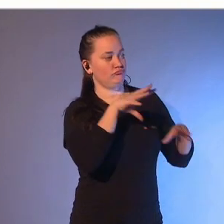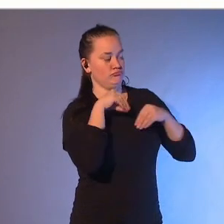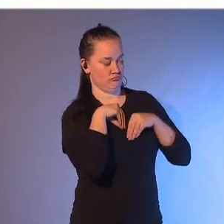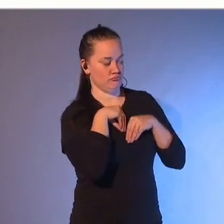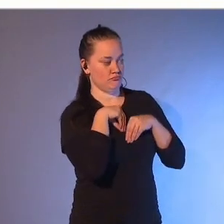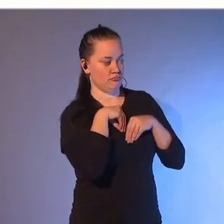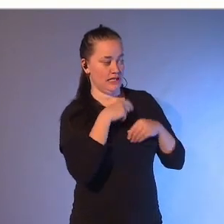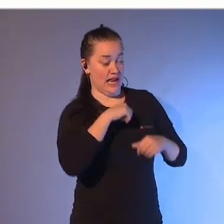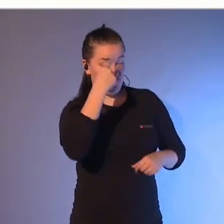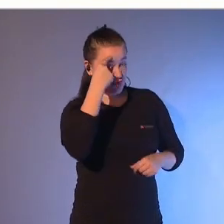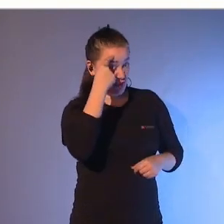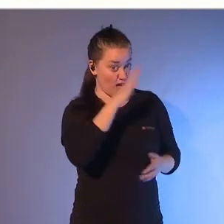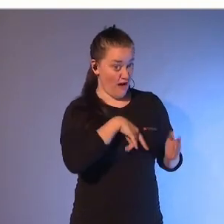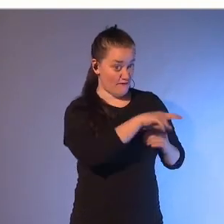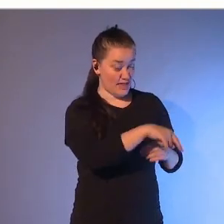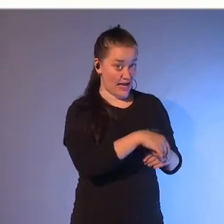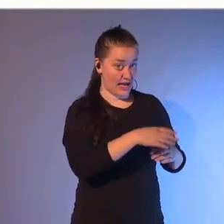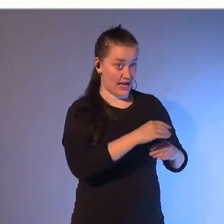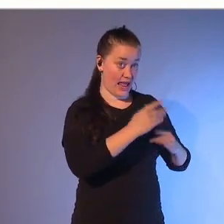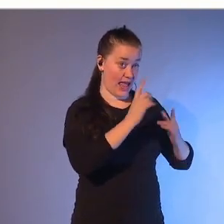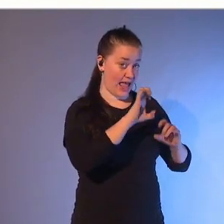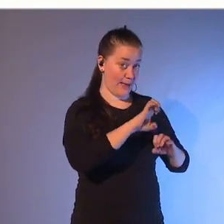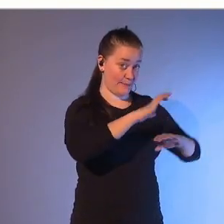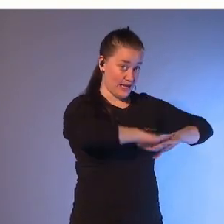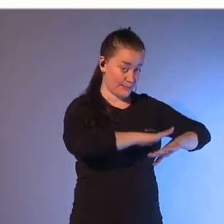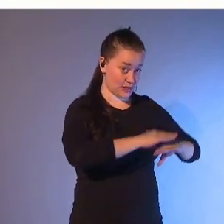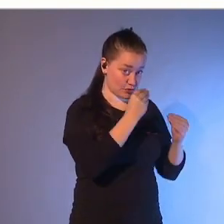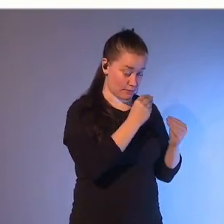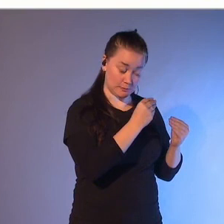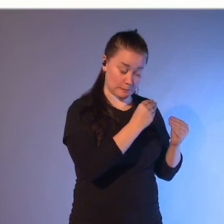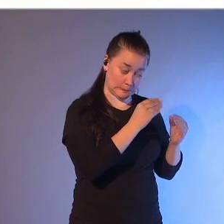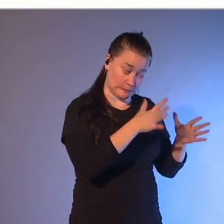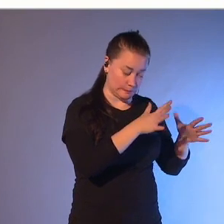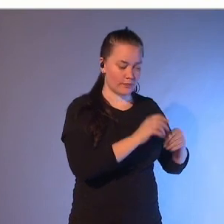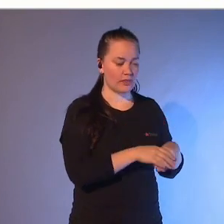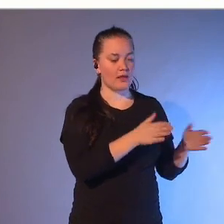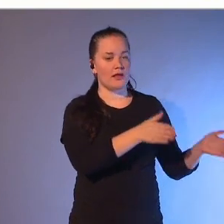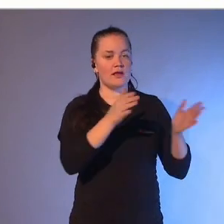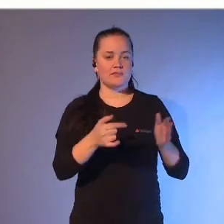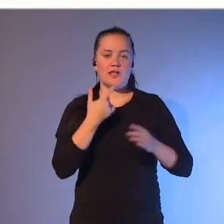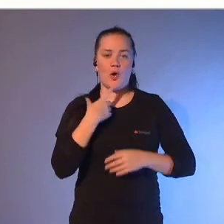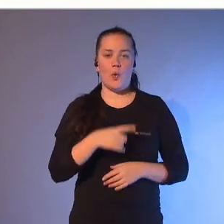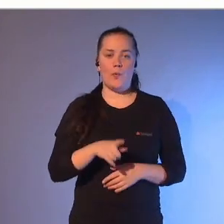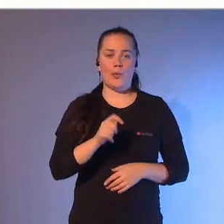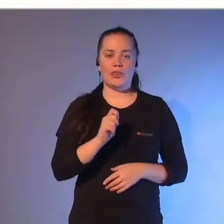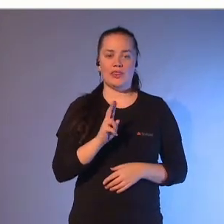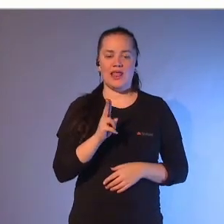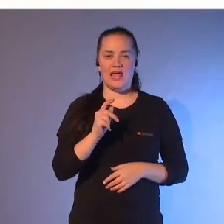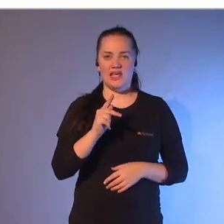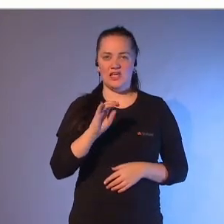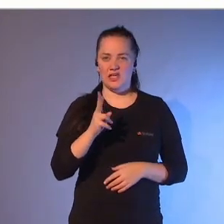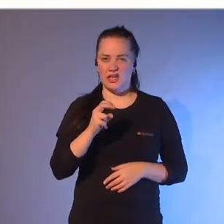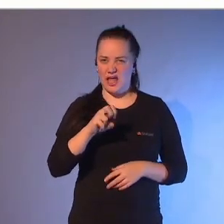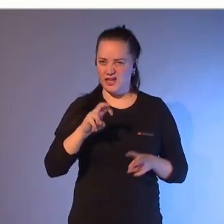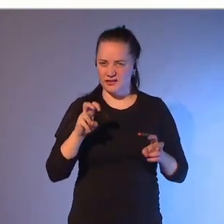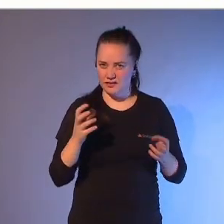kunnskapen? Og samtidig så snakker Aristoteles om tekne, som er den